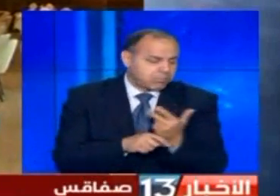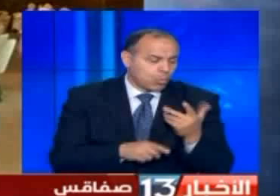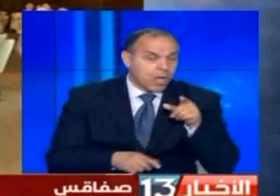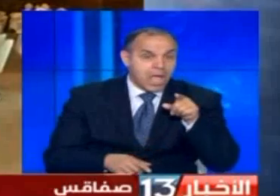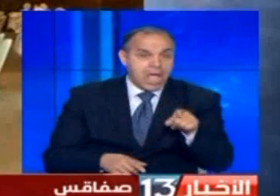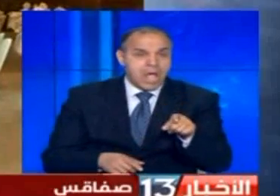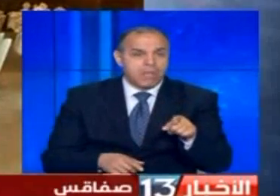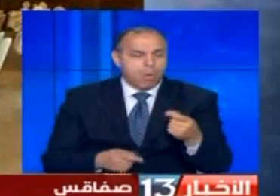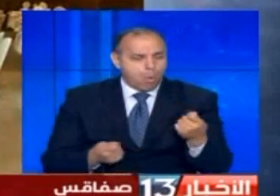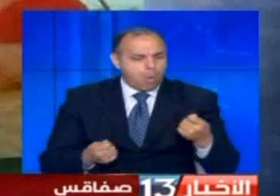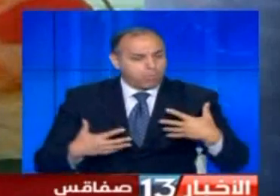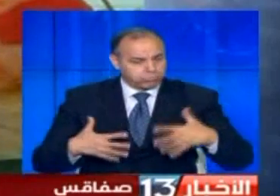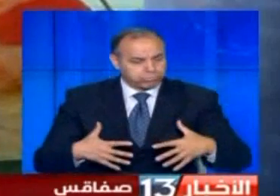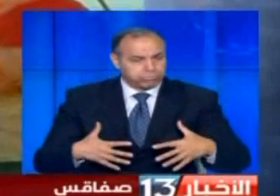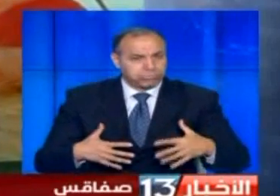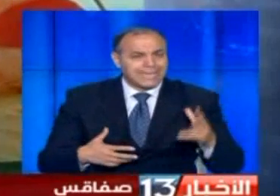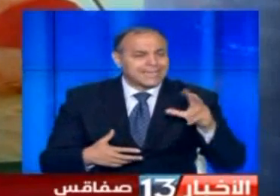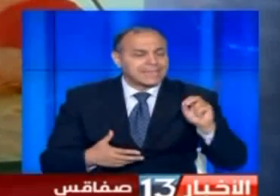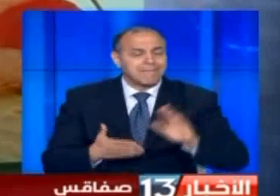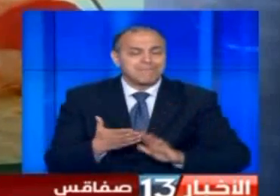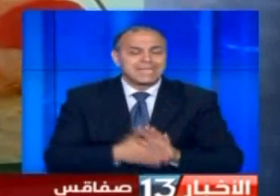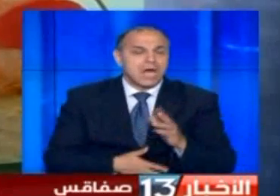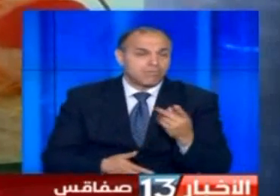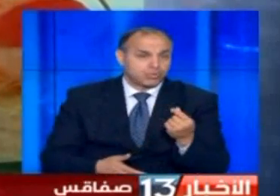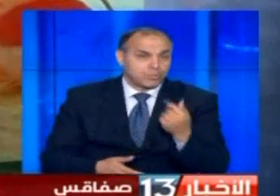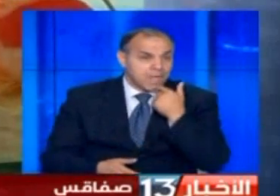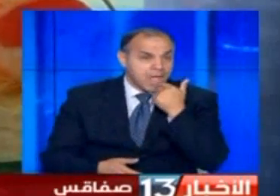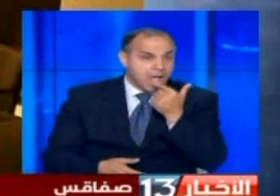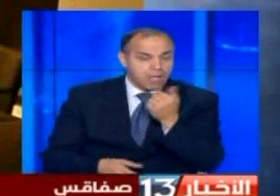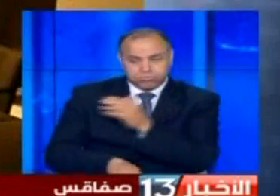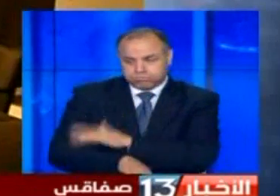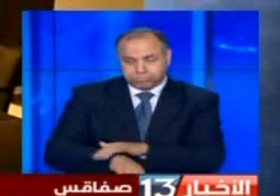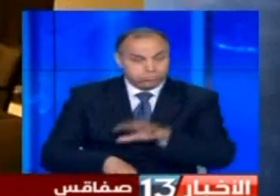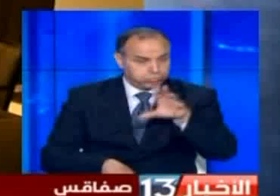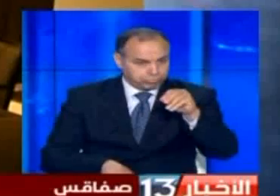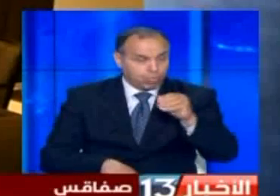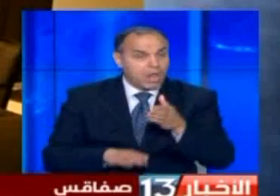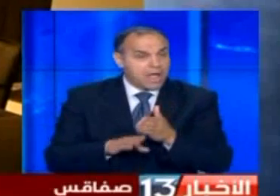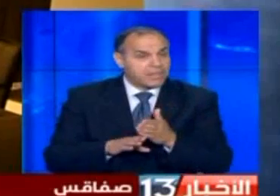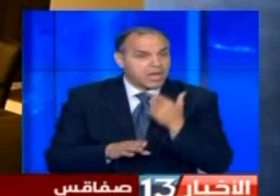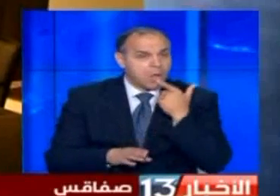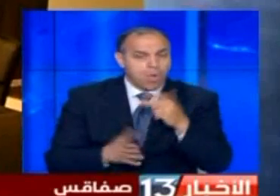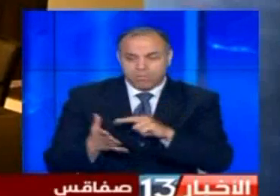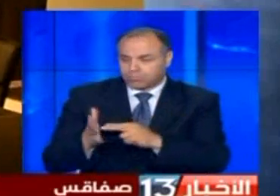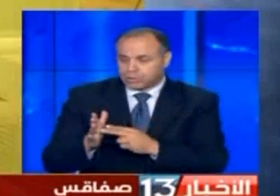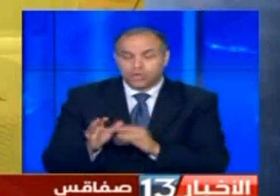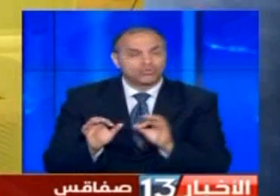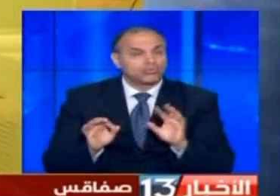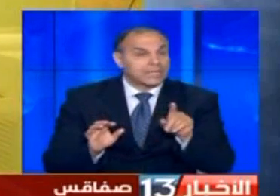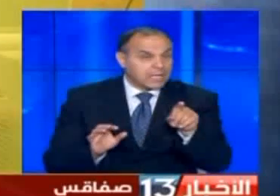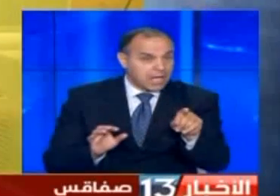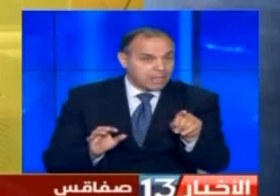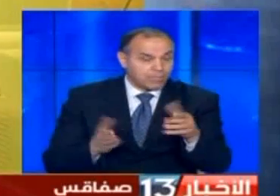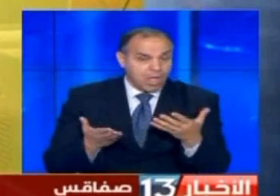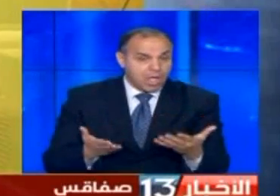من حيث كلفته التي فاق 30 مليون دينار ومن حيث مواطن الشغل التي سيوفرها والتقنيات الجديده التي